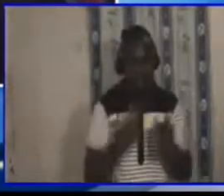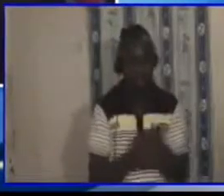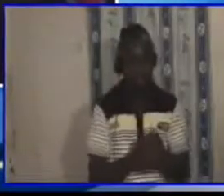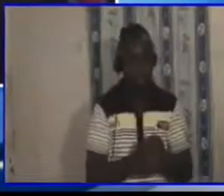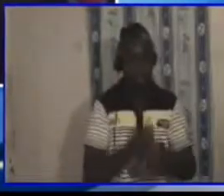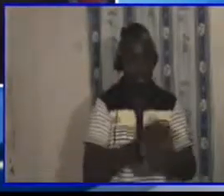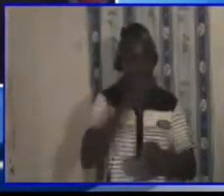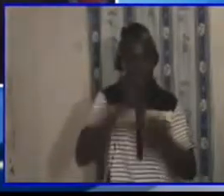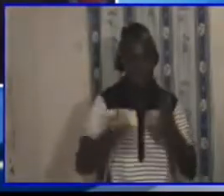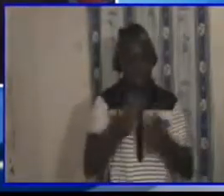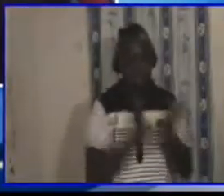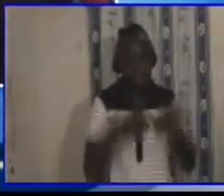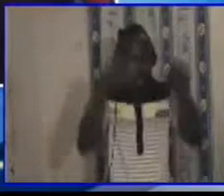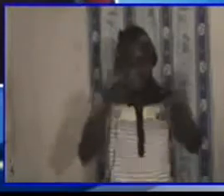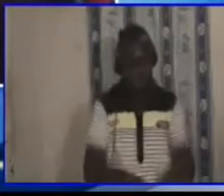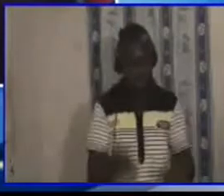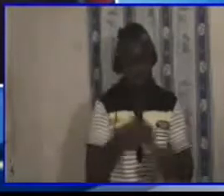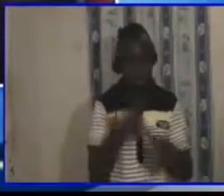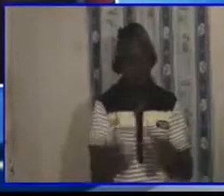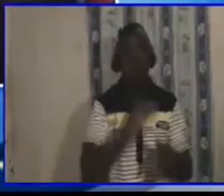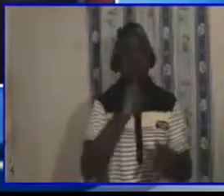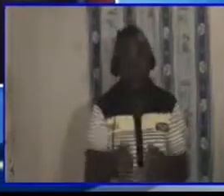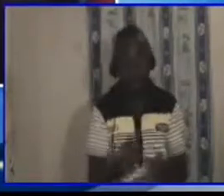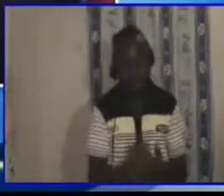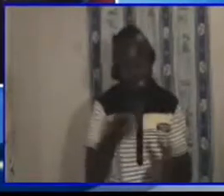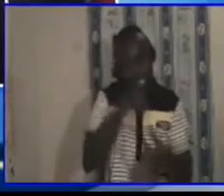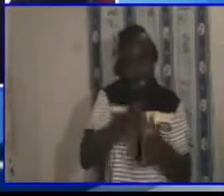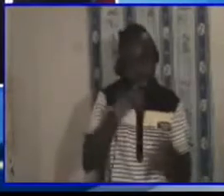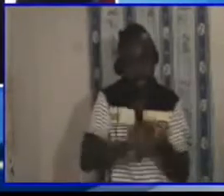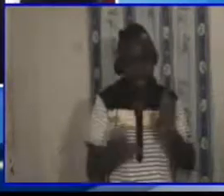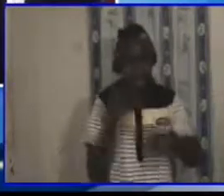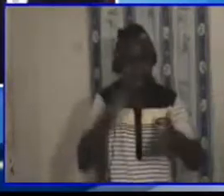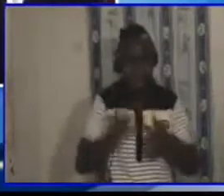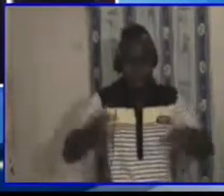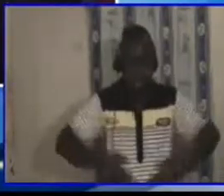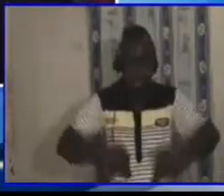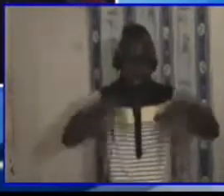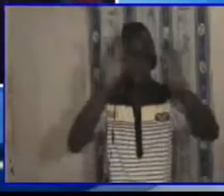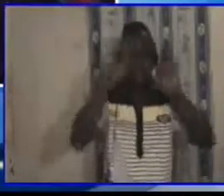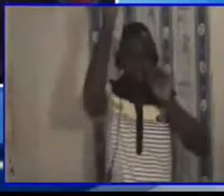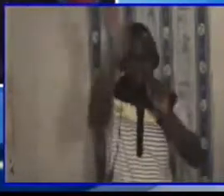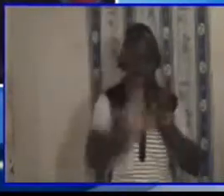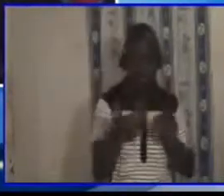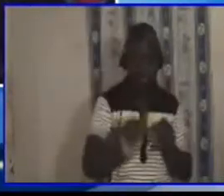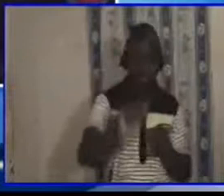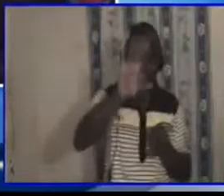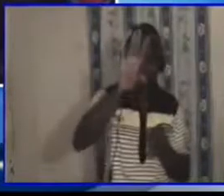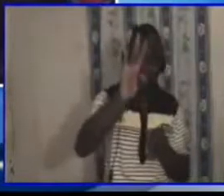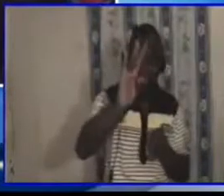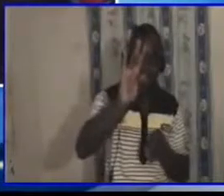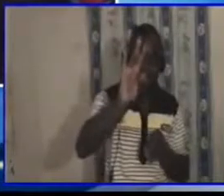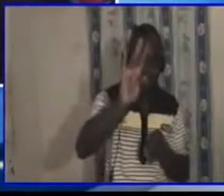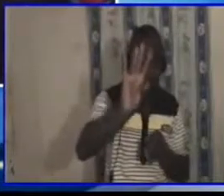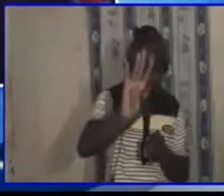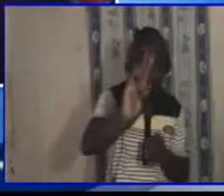sono interessate da quest'ultimo e glie lo stesso di apocalisse 10